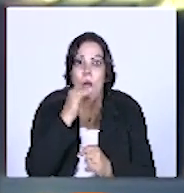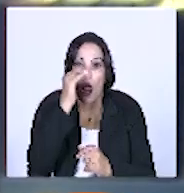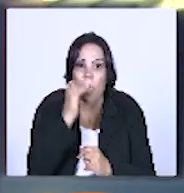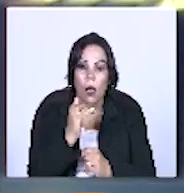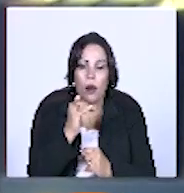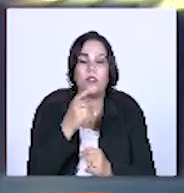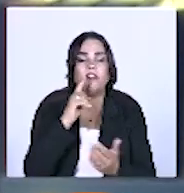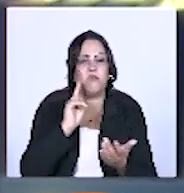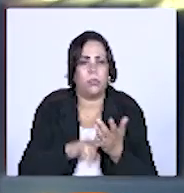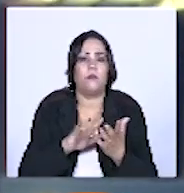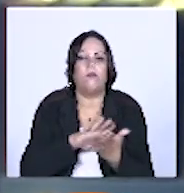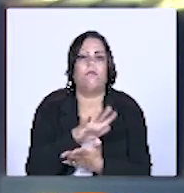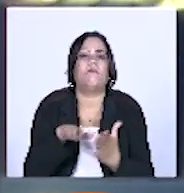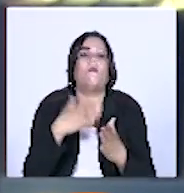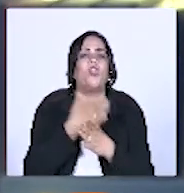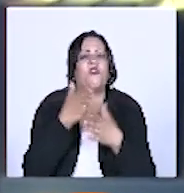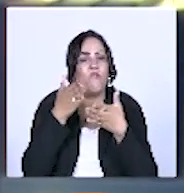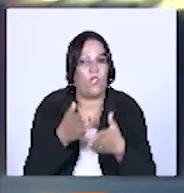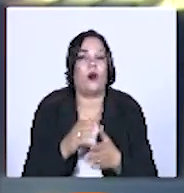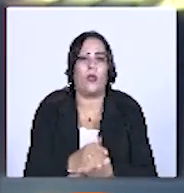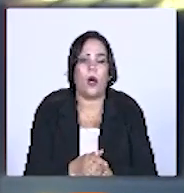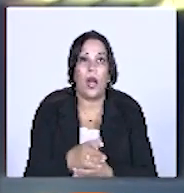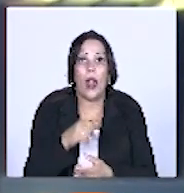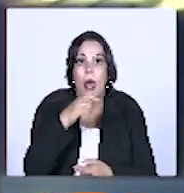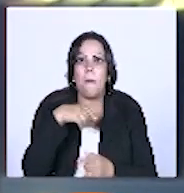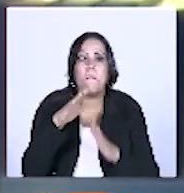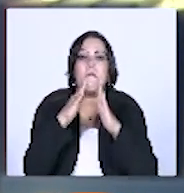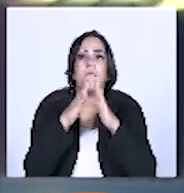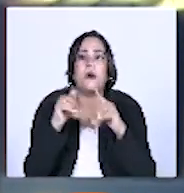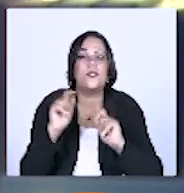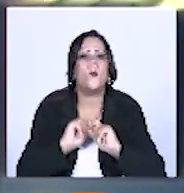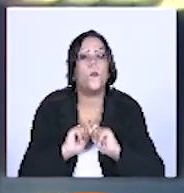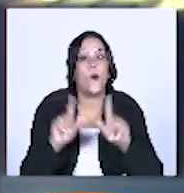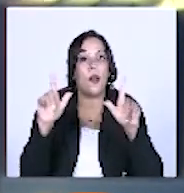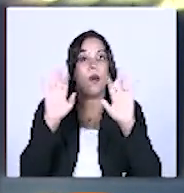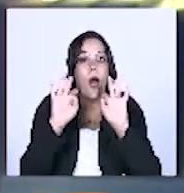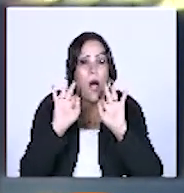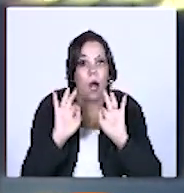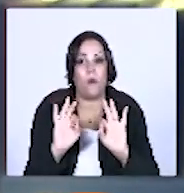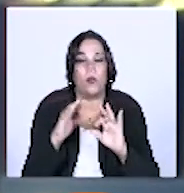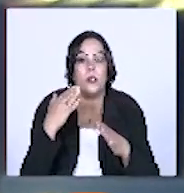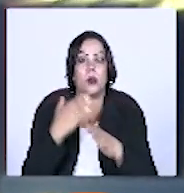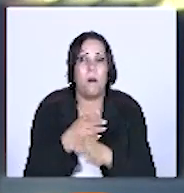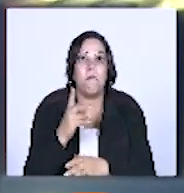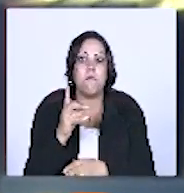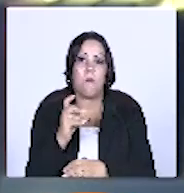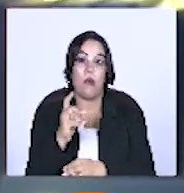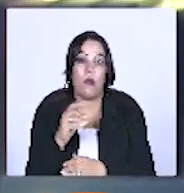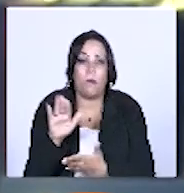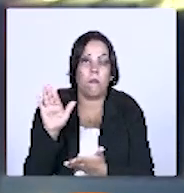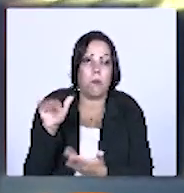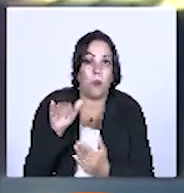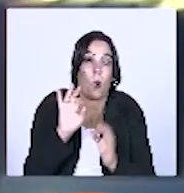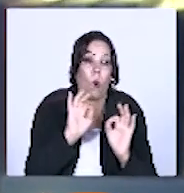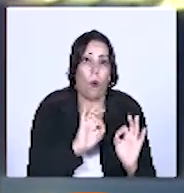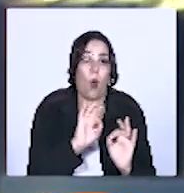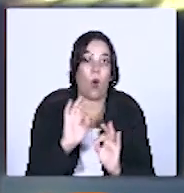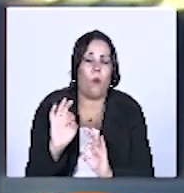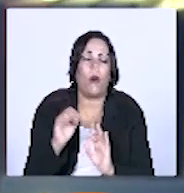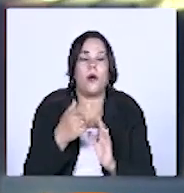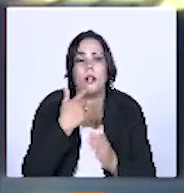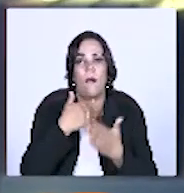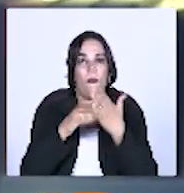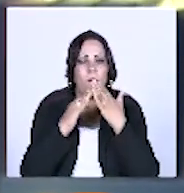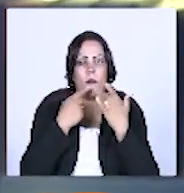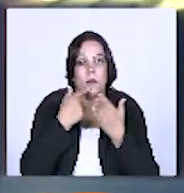اخر يعني معناها ان ان مصر واضحه جدا ان حصتها في المياه نهر النيل لن تتاثر